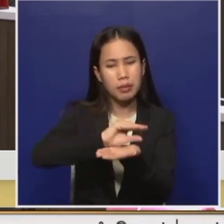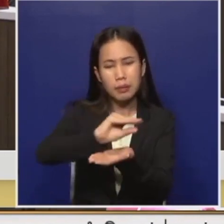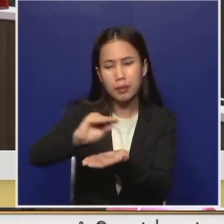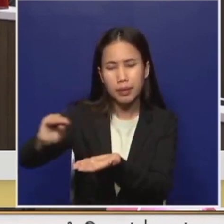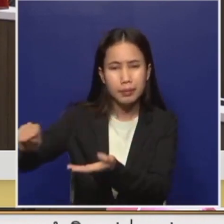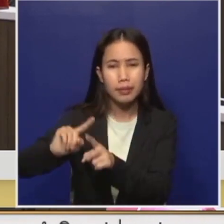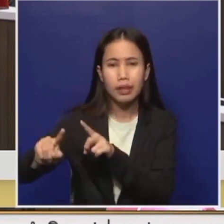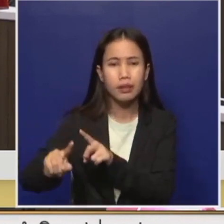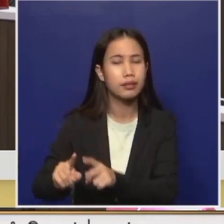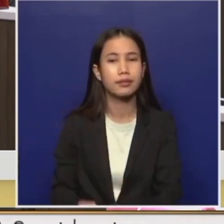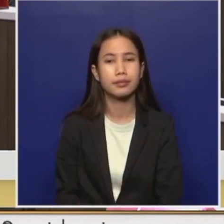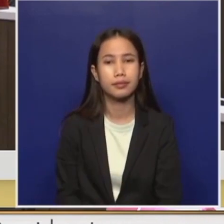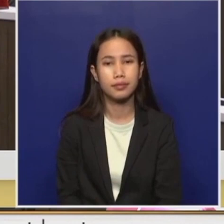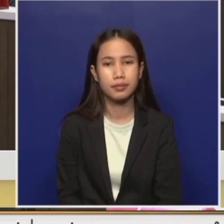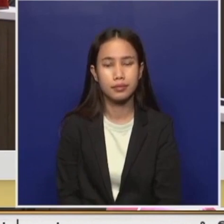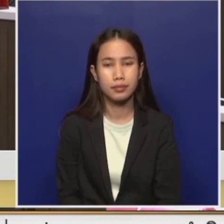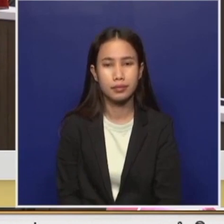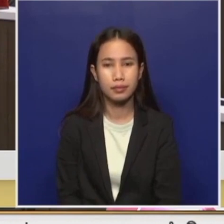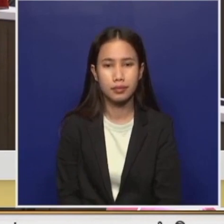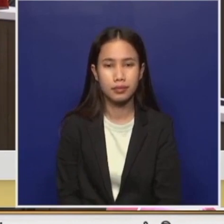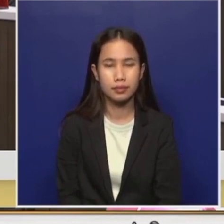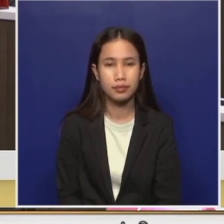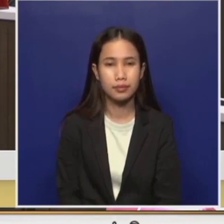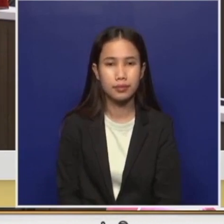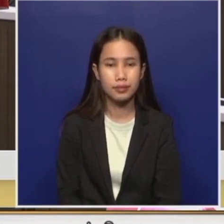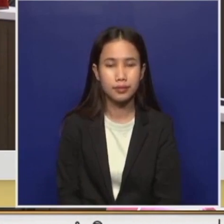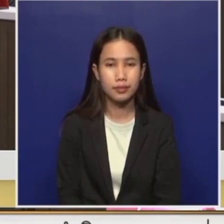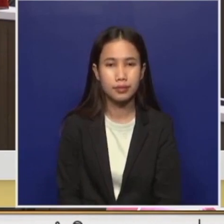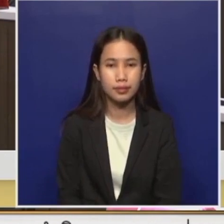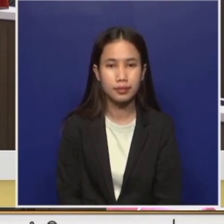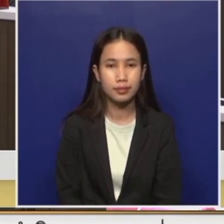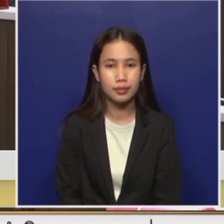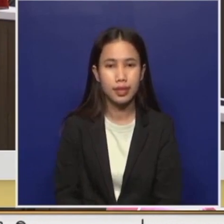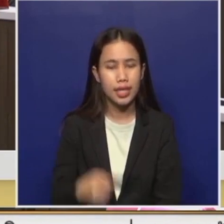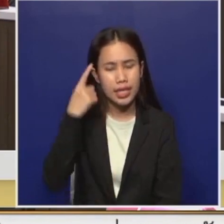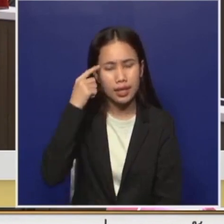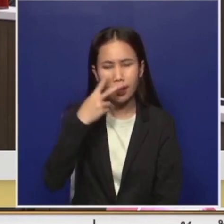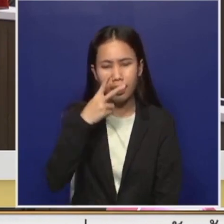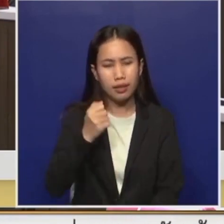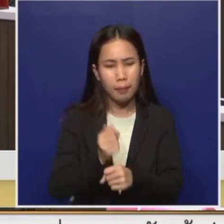หมดเที่ยรอ้มค่มอยู่อยางนี้ตลอดเวลา ไม่เหนมากเข้นผล